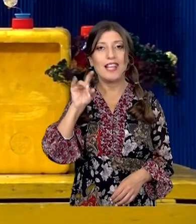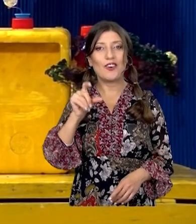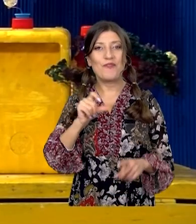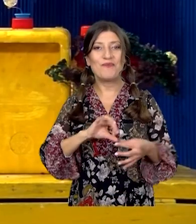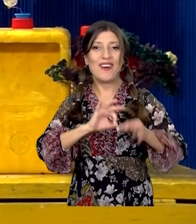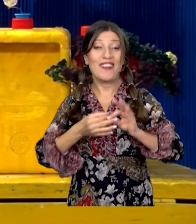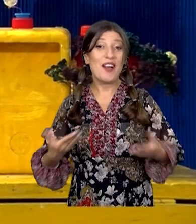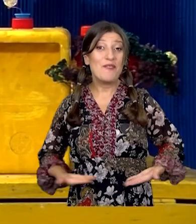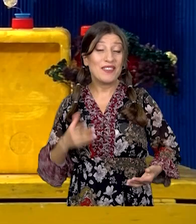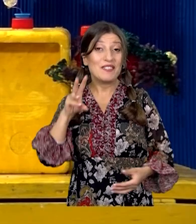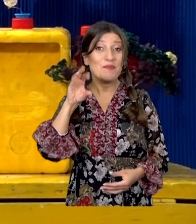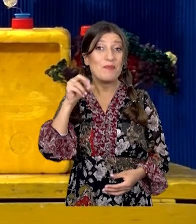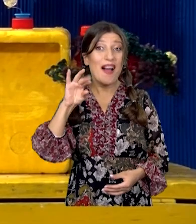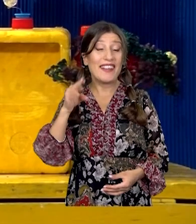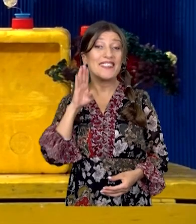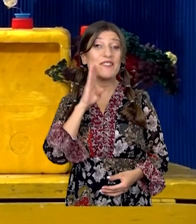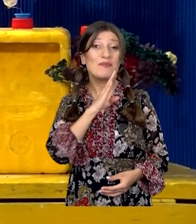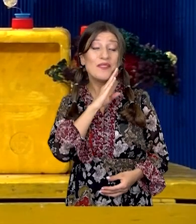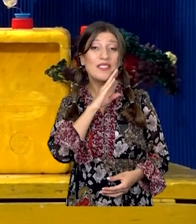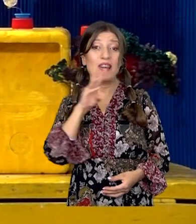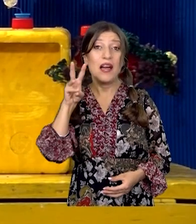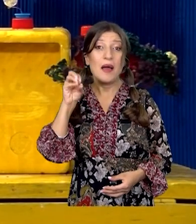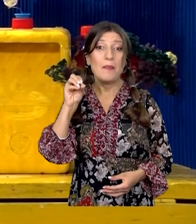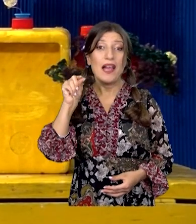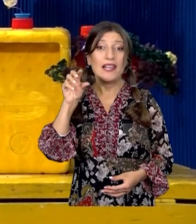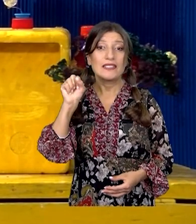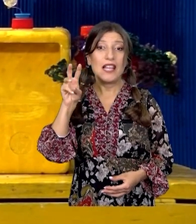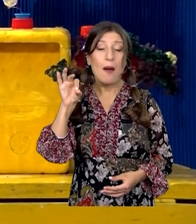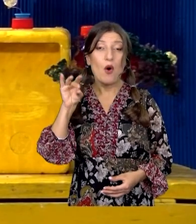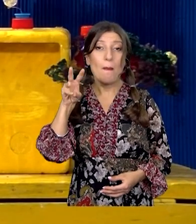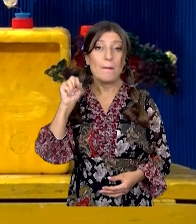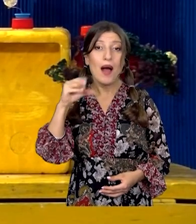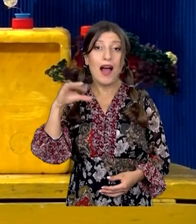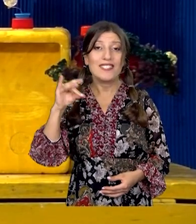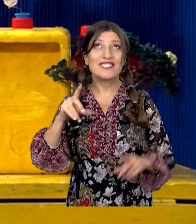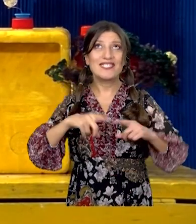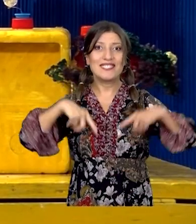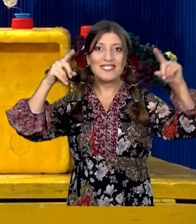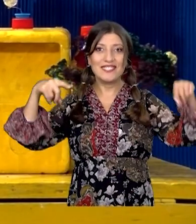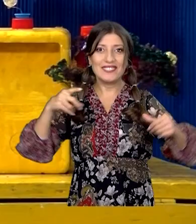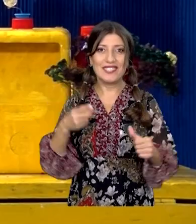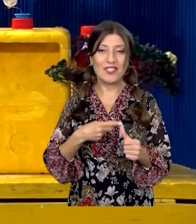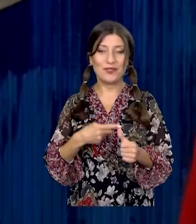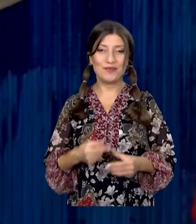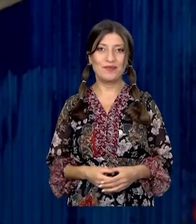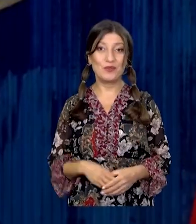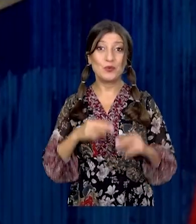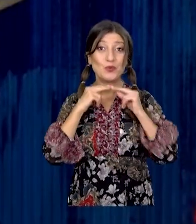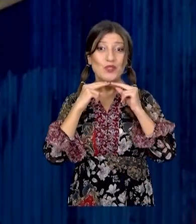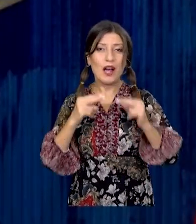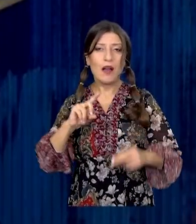բարեր, ապրես, մայրիկ, մեծ ամոր, մասիս և